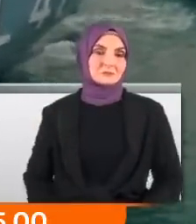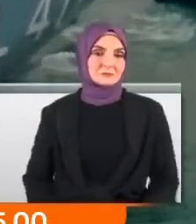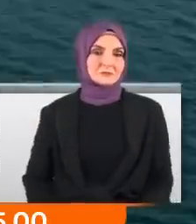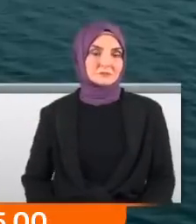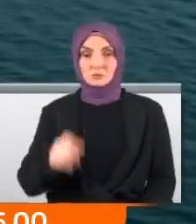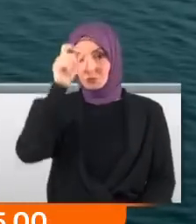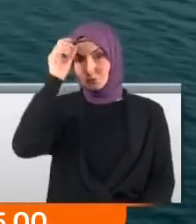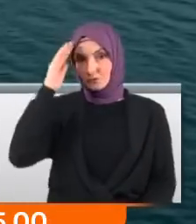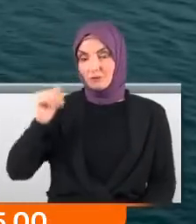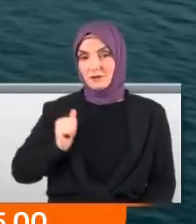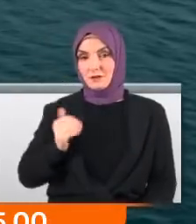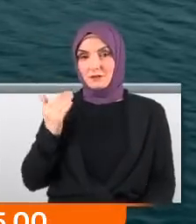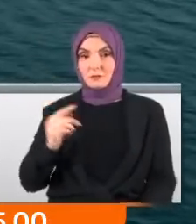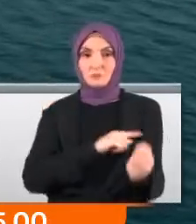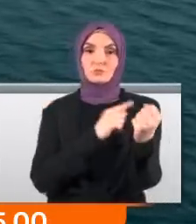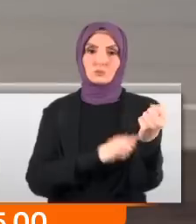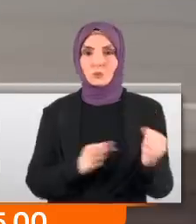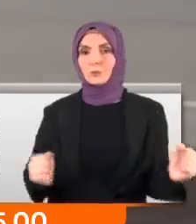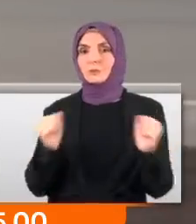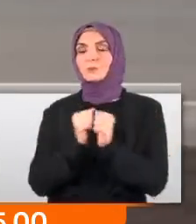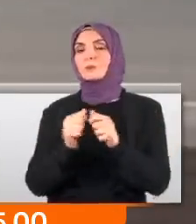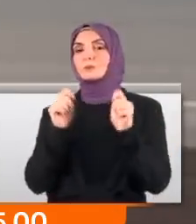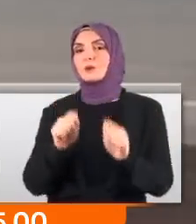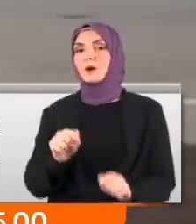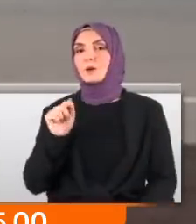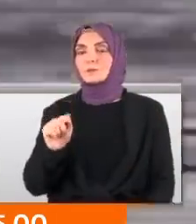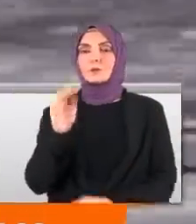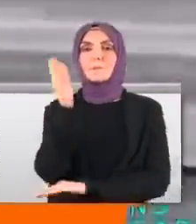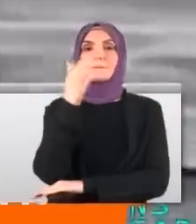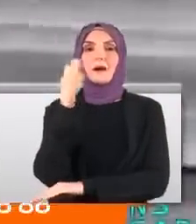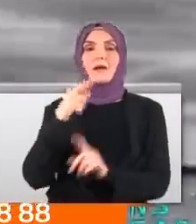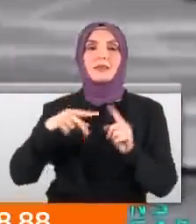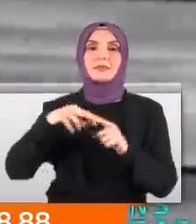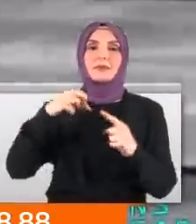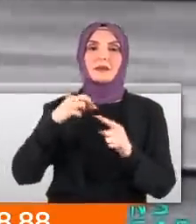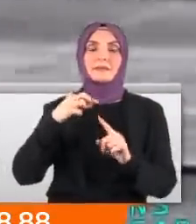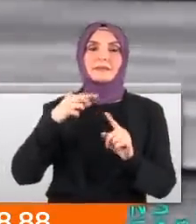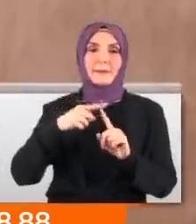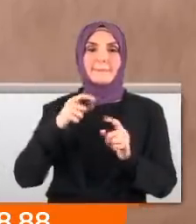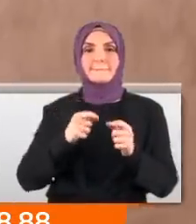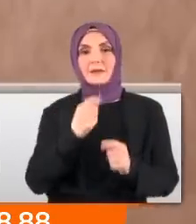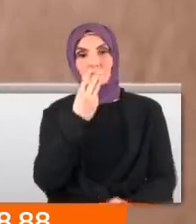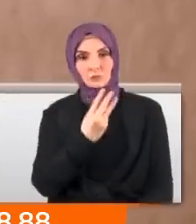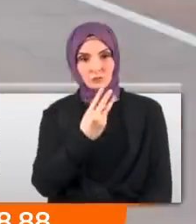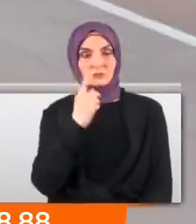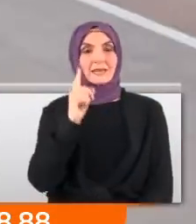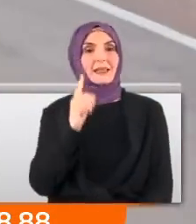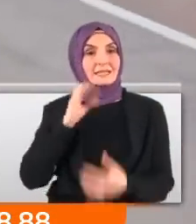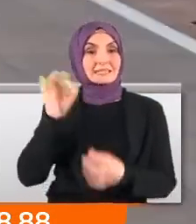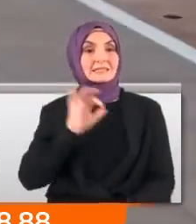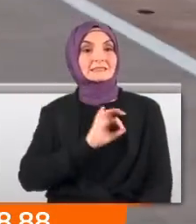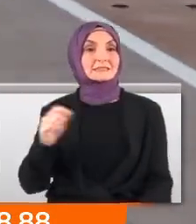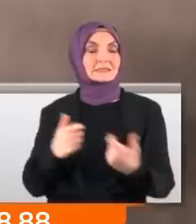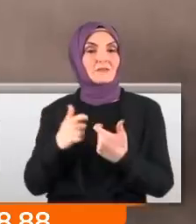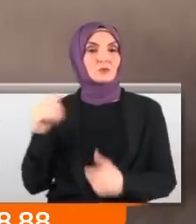Türk ordusunun gücüne güç katacak gemide Bayraktar TB3 ve ilk insansız savaş uçağı Kızıl Elma'da gece